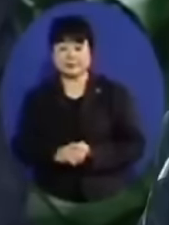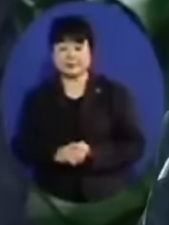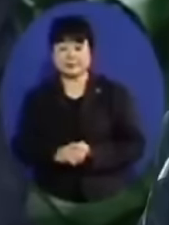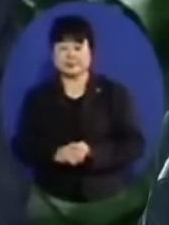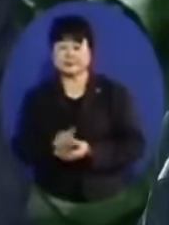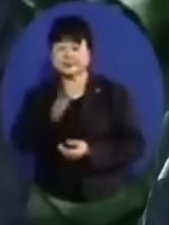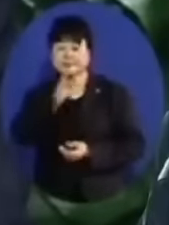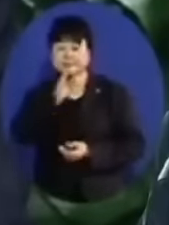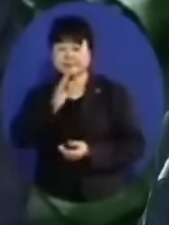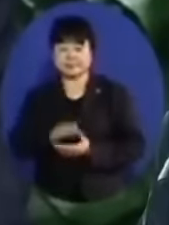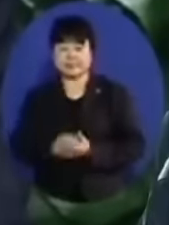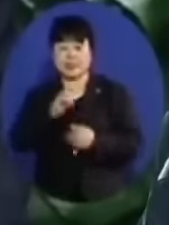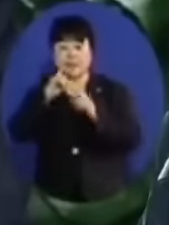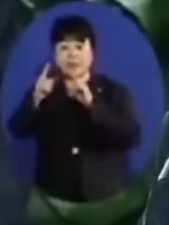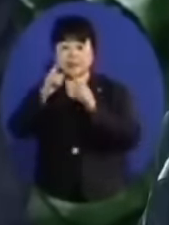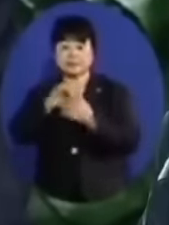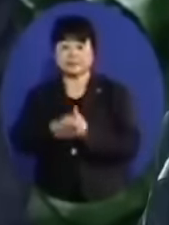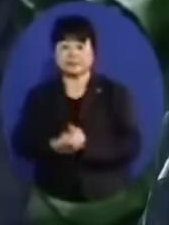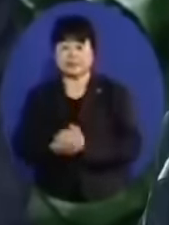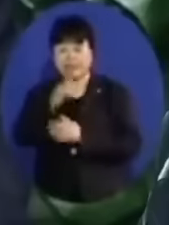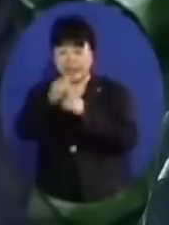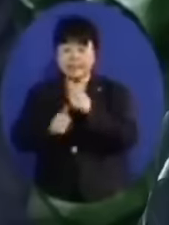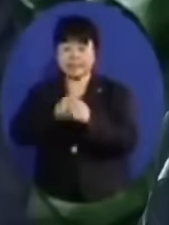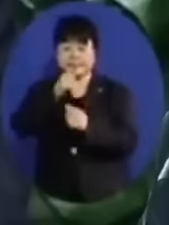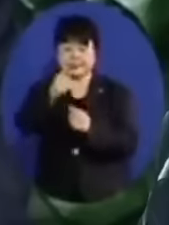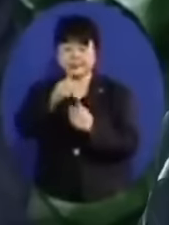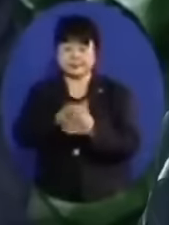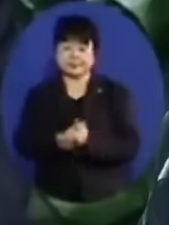그래서 제가 말했습니다. 하나님,